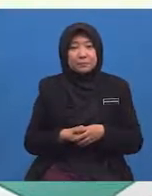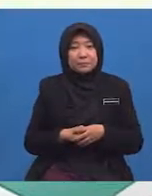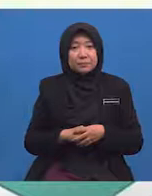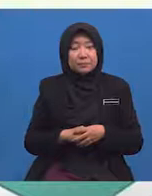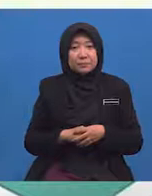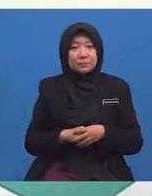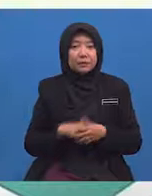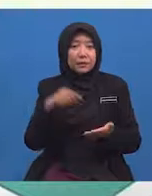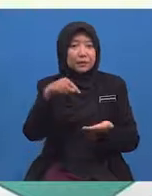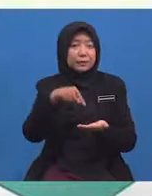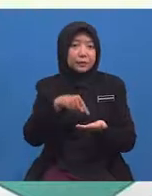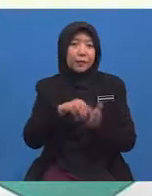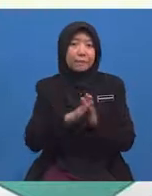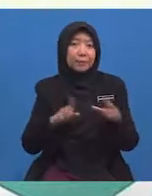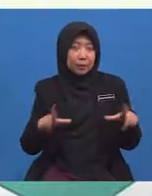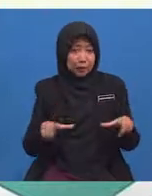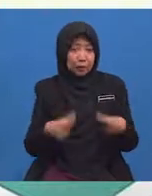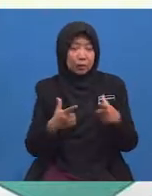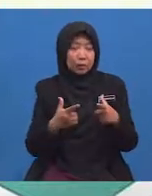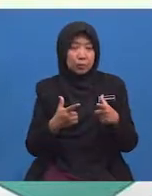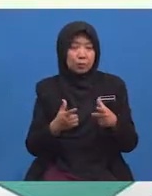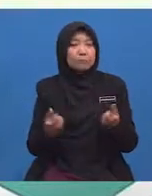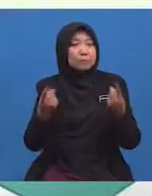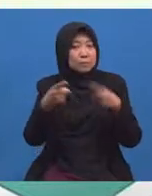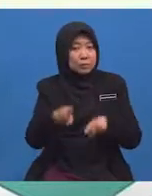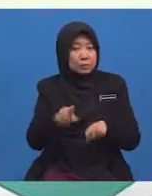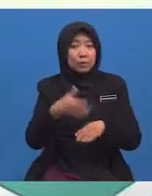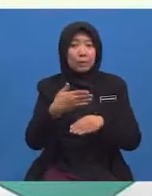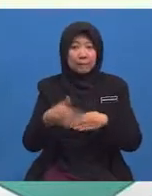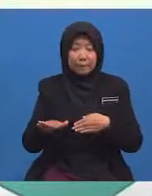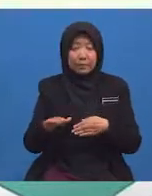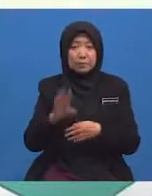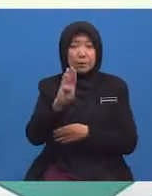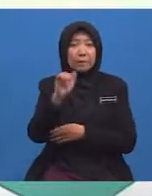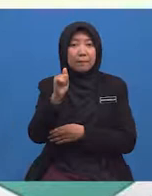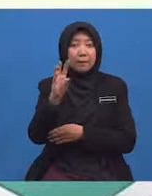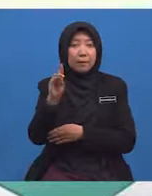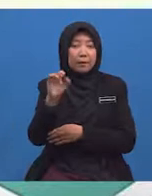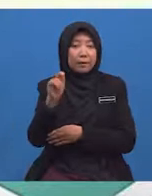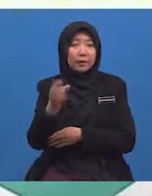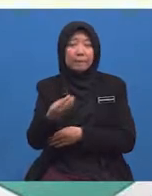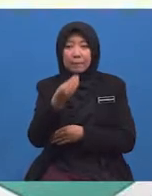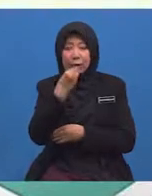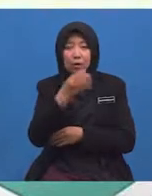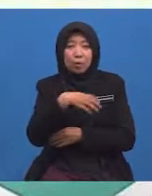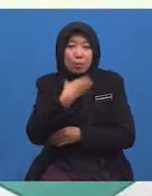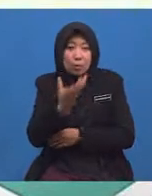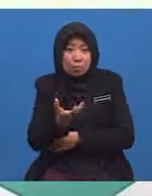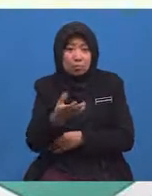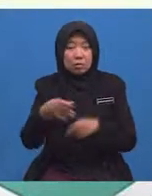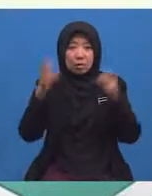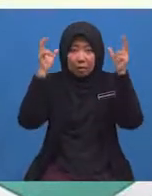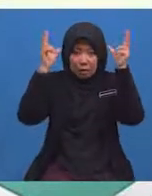Hal ini berlaku berdasarkan peristiwa selepas badang memakan muntah hantu yang menyebabkan